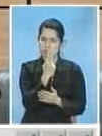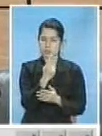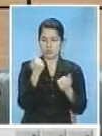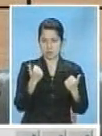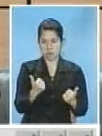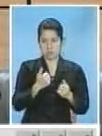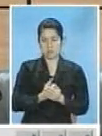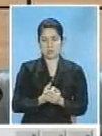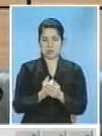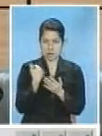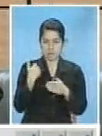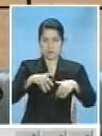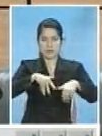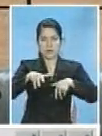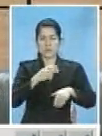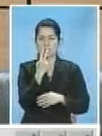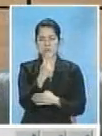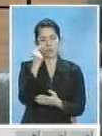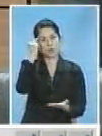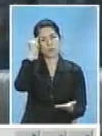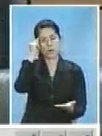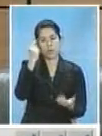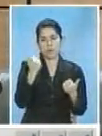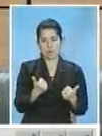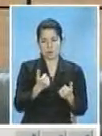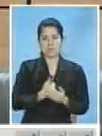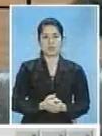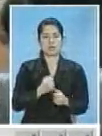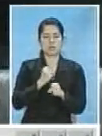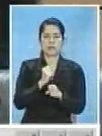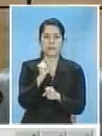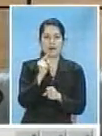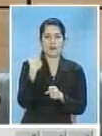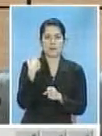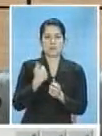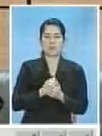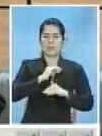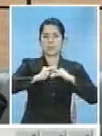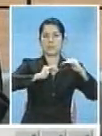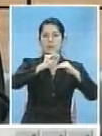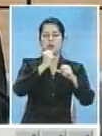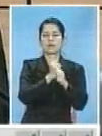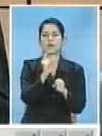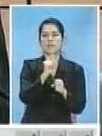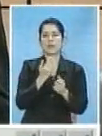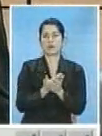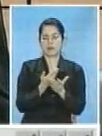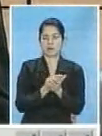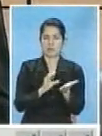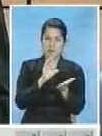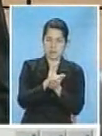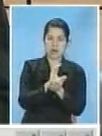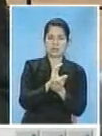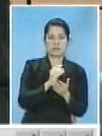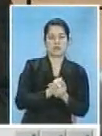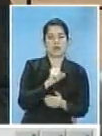ที่ติดตามฟังอยู่เนี่ยก็ยังไม่รู้ครับว่าวันนี้ตัวเองจะลุกขึ้นมาได้ยังไงงบเยียวยาที่บอกพูดกันแสนกว่าล้านก็ยัง